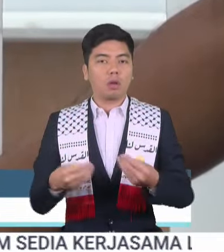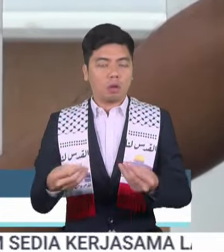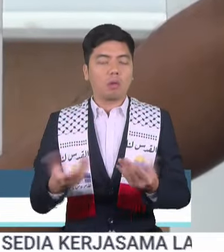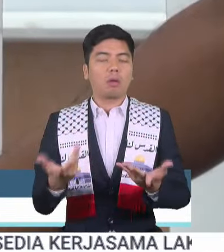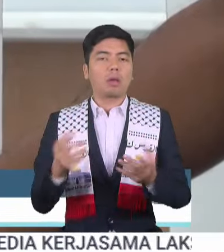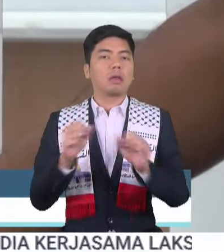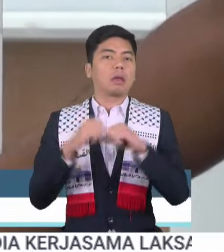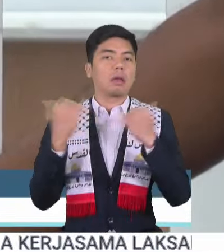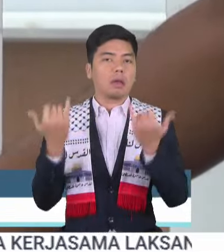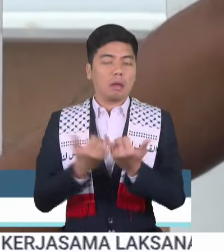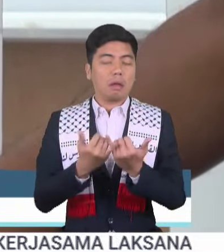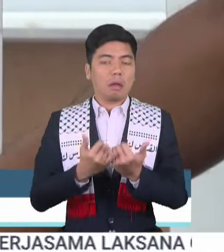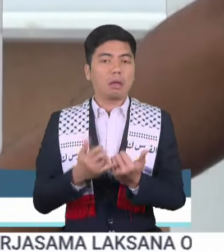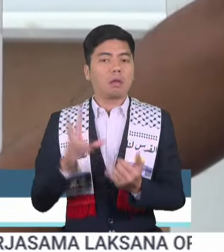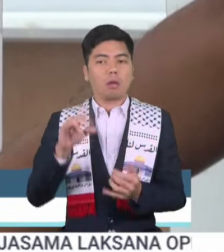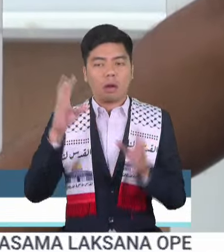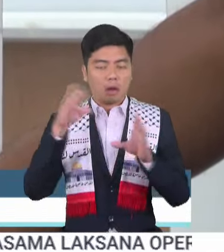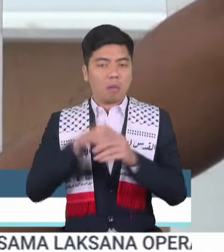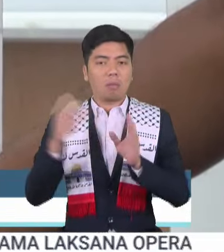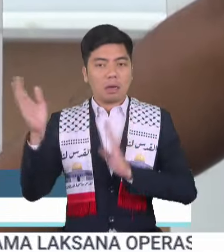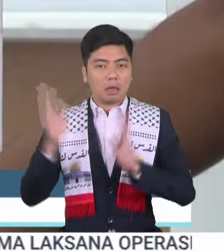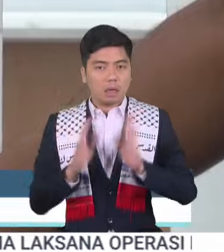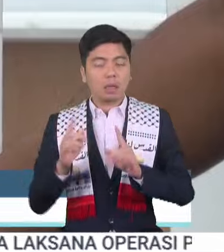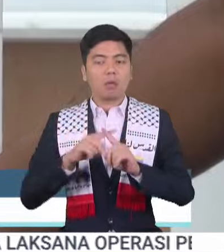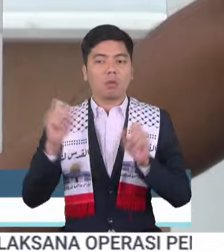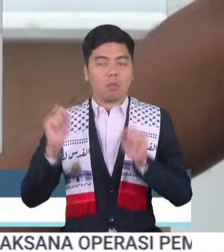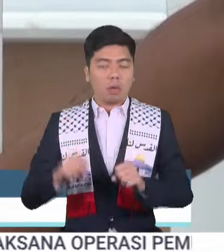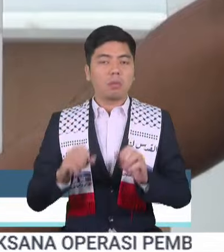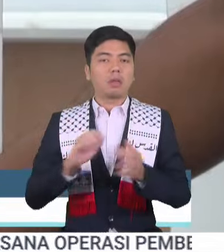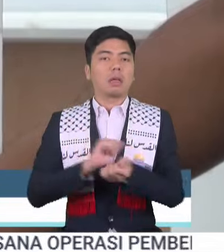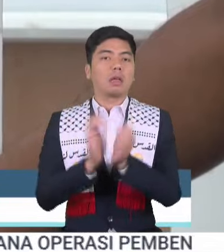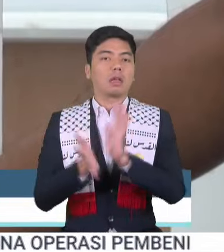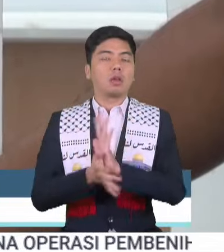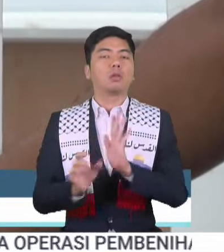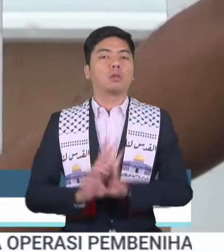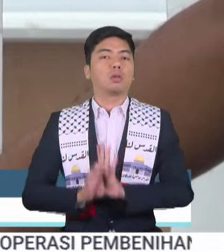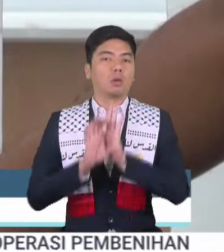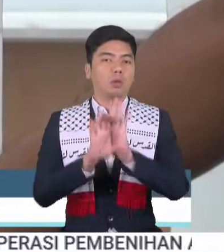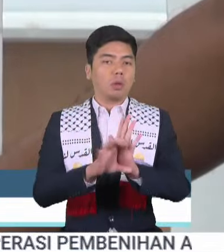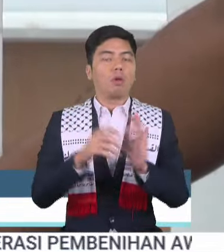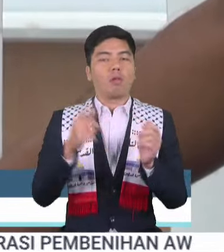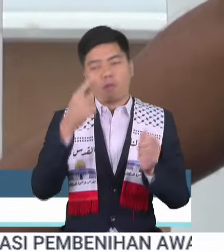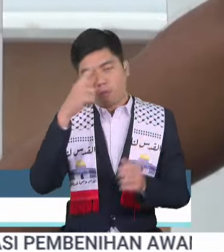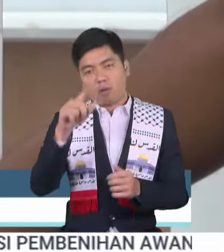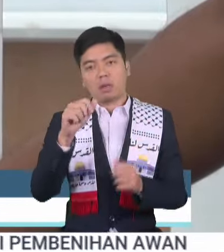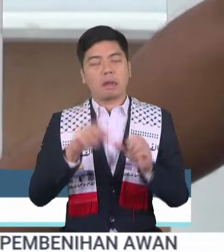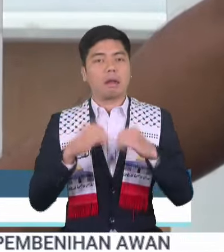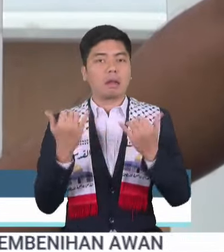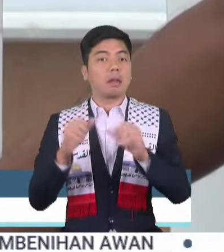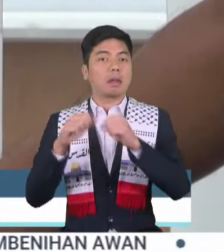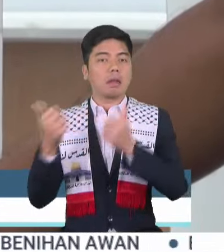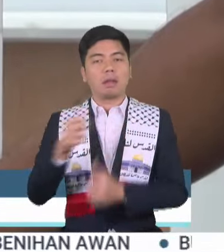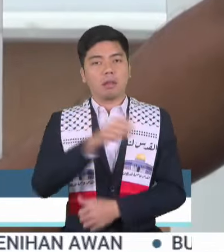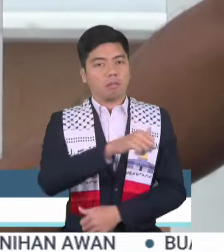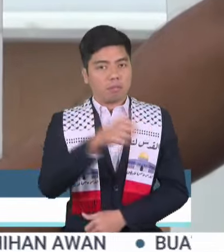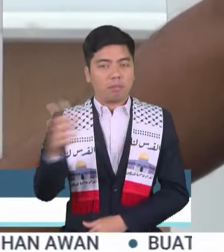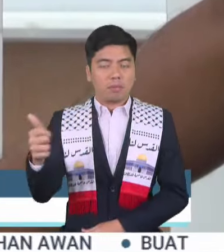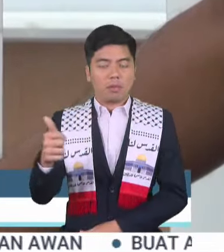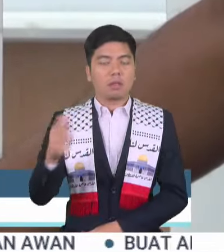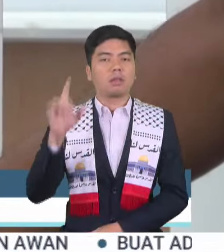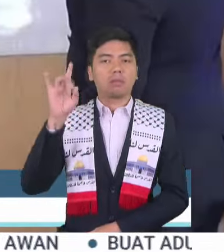ulung, bukan saja di Malaysia, akan menjadi contoh teladan kepada gerakan korporasi-korporasi di seluruh rantau